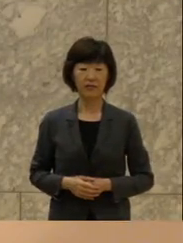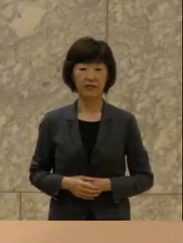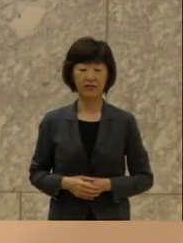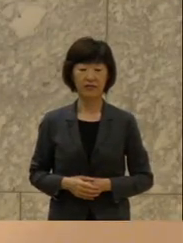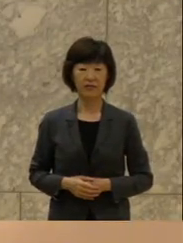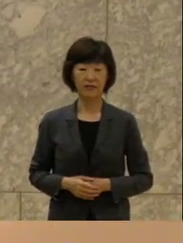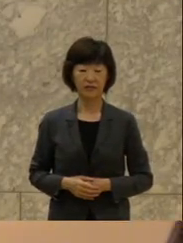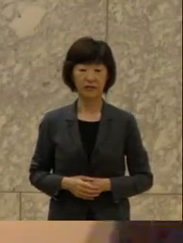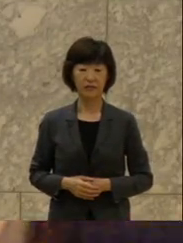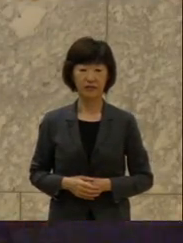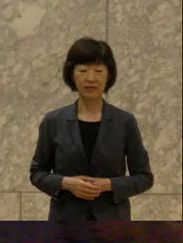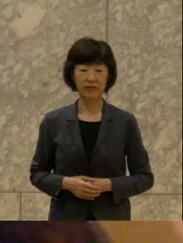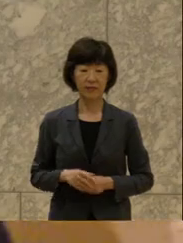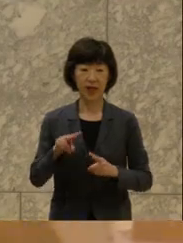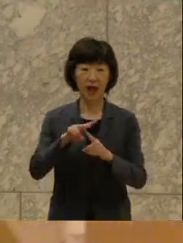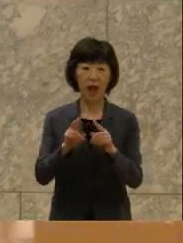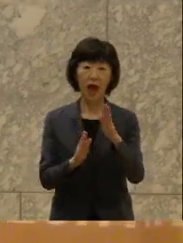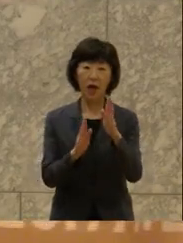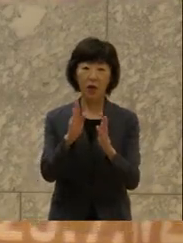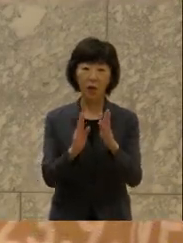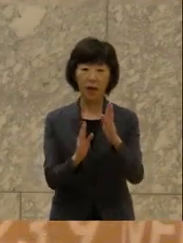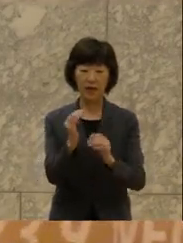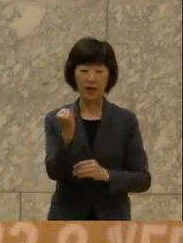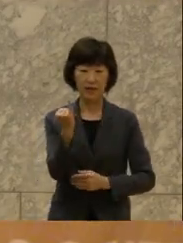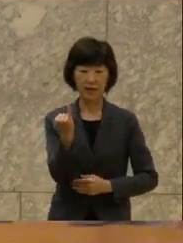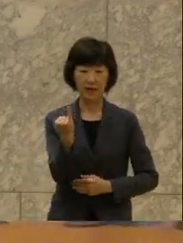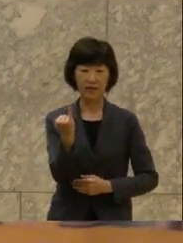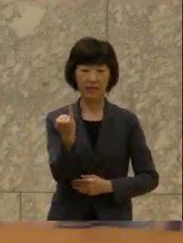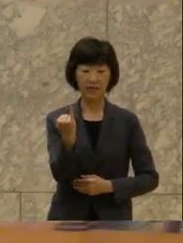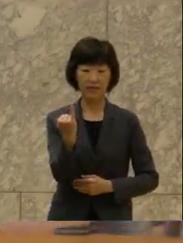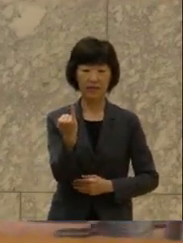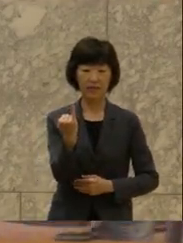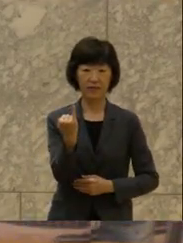そして小林百合子さんです